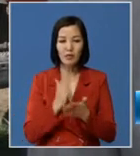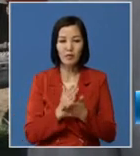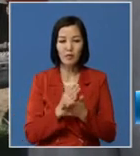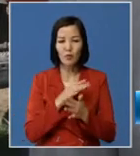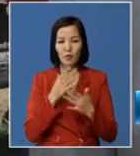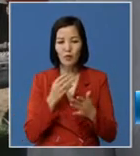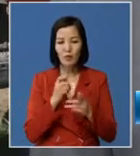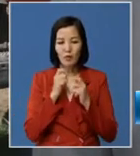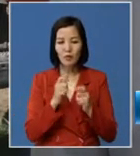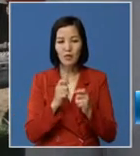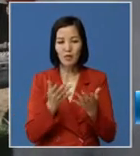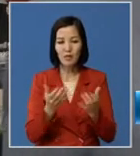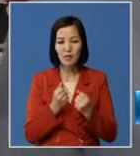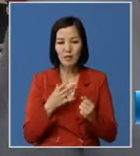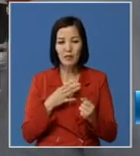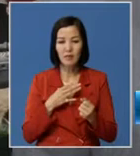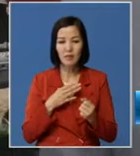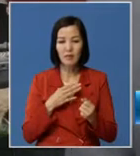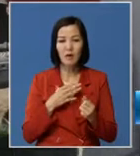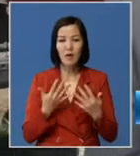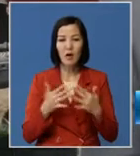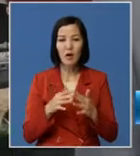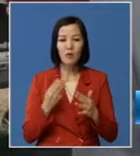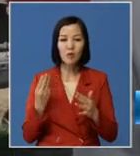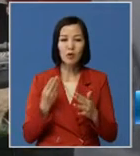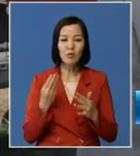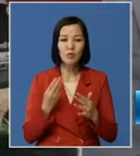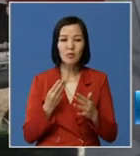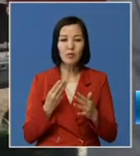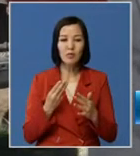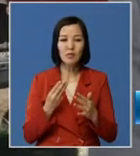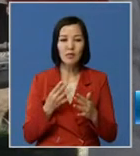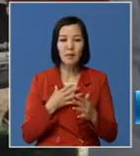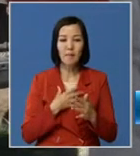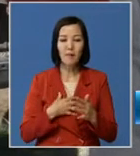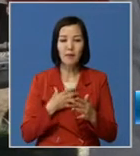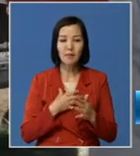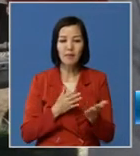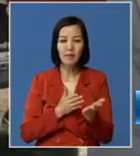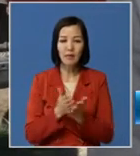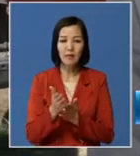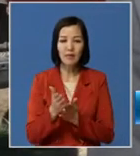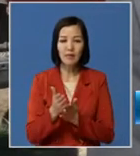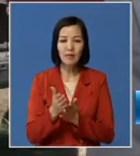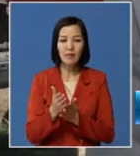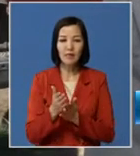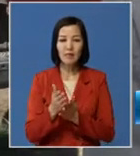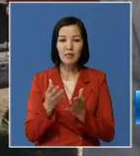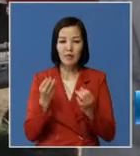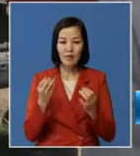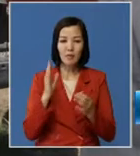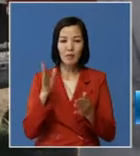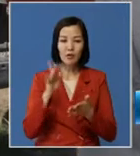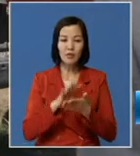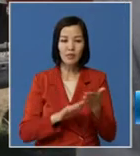тұр негізінде. Біздің ауыл шаруашылық мақсатында жұмыс істегенімізге байланысты көп жақсылықтарды әлі де болса